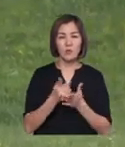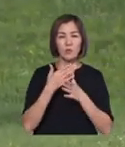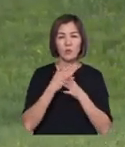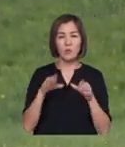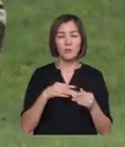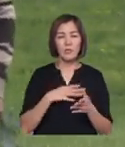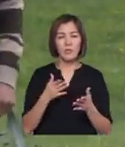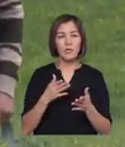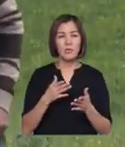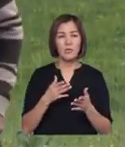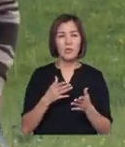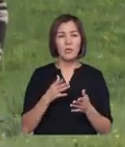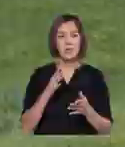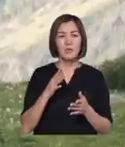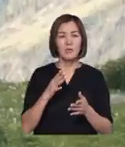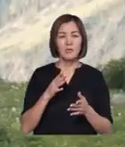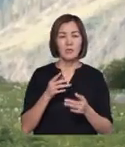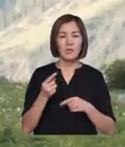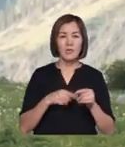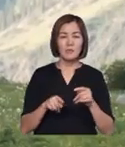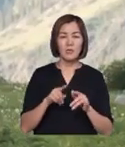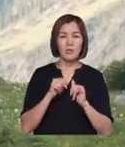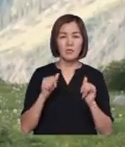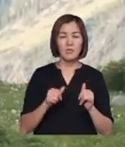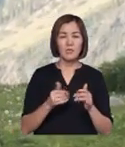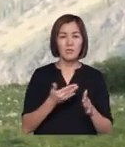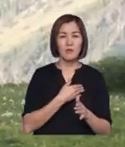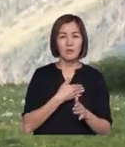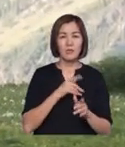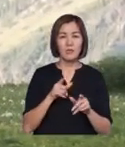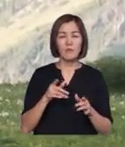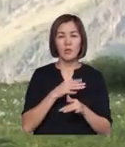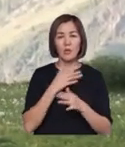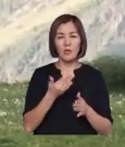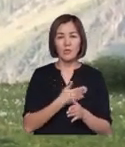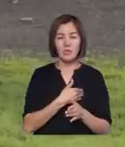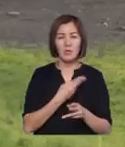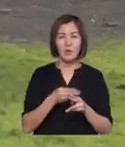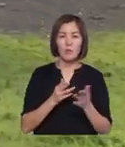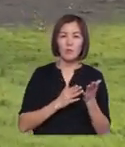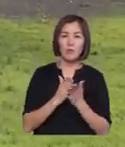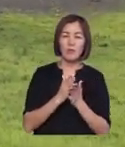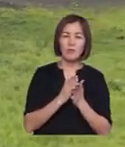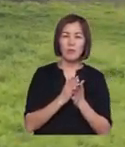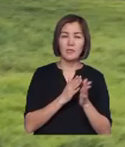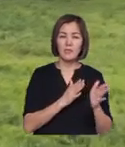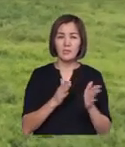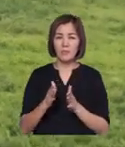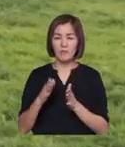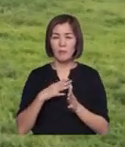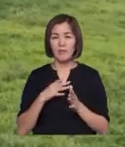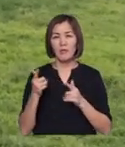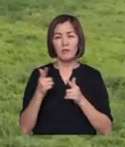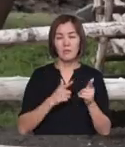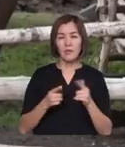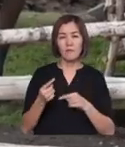көрсетеді. Мамандардың айтуынша ауданда кәсіпкерлік қызметті бастағысы келетіндер аз емес. Алайда бұл бағыттағы жұмыс кезек тәртібімен және дайын